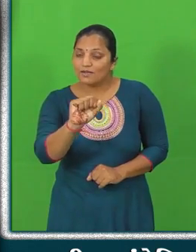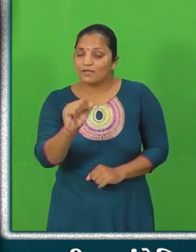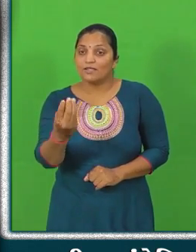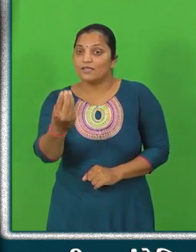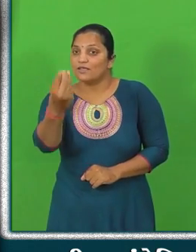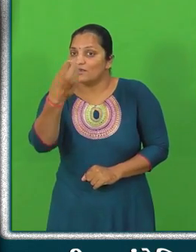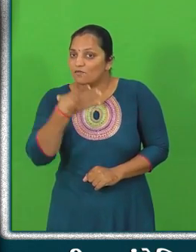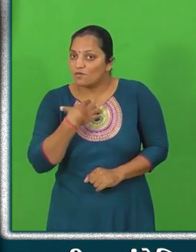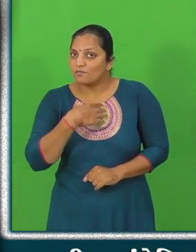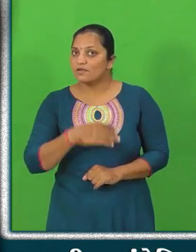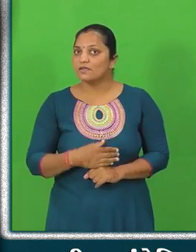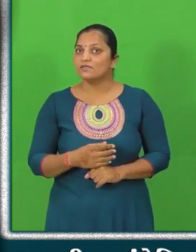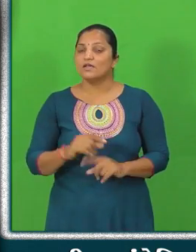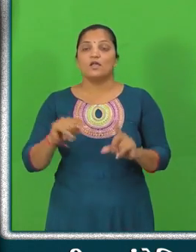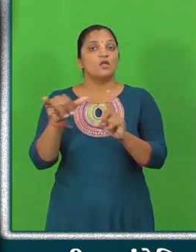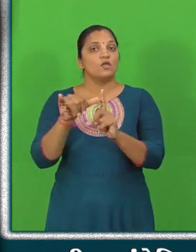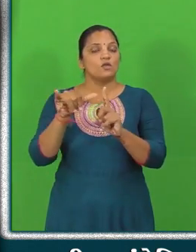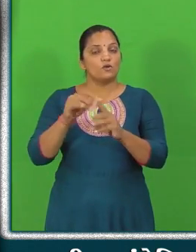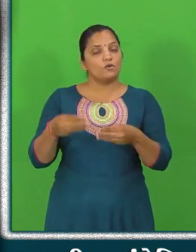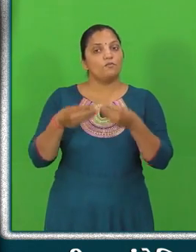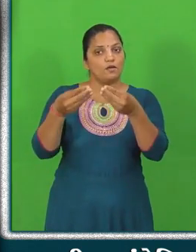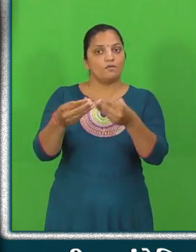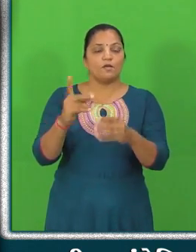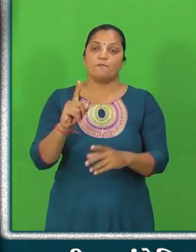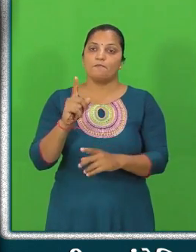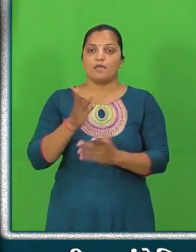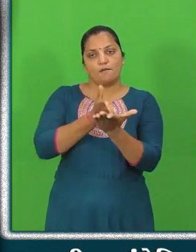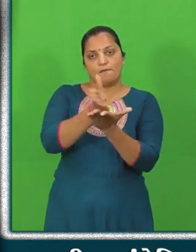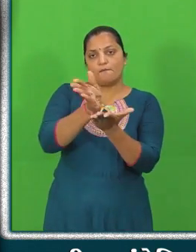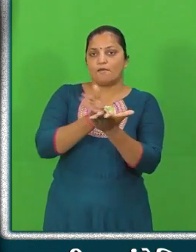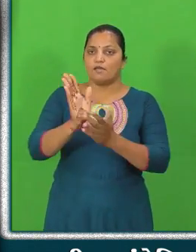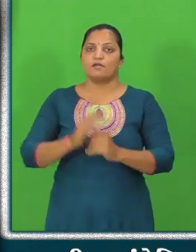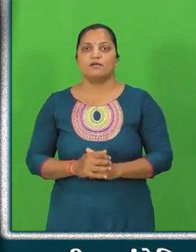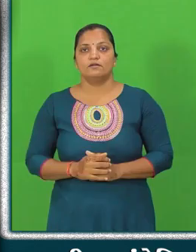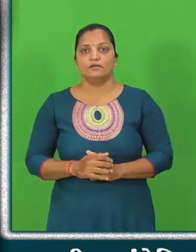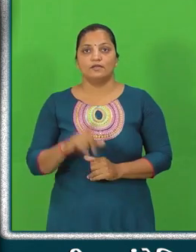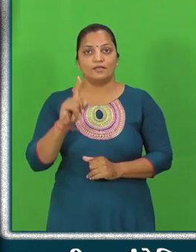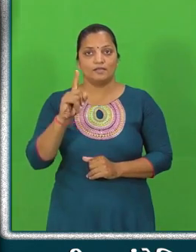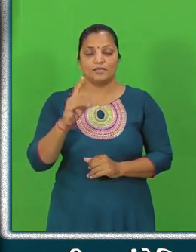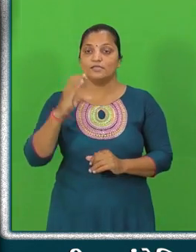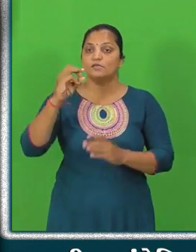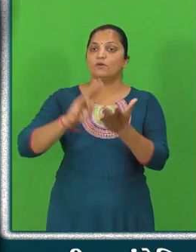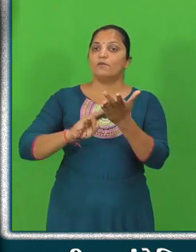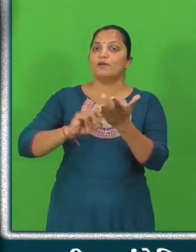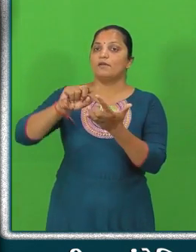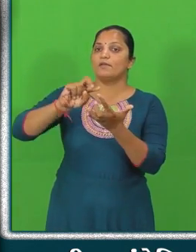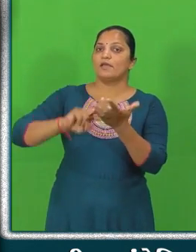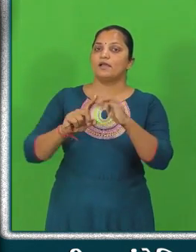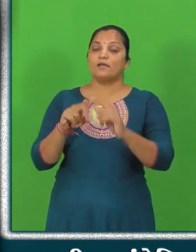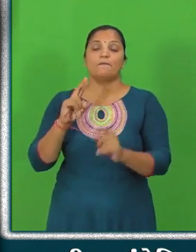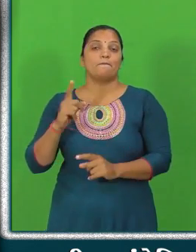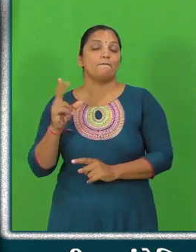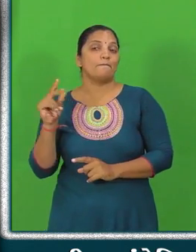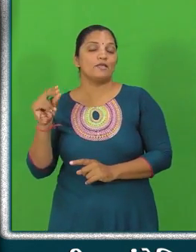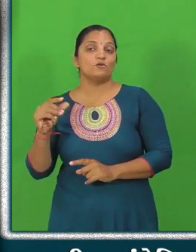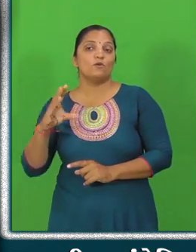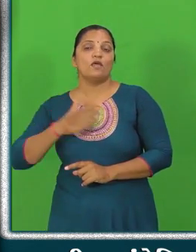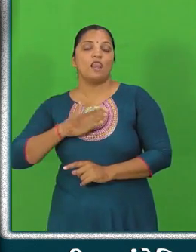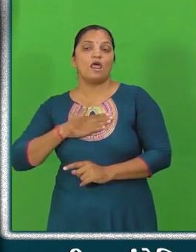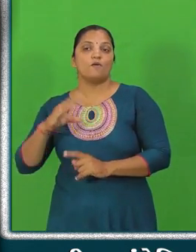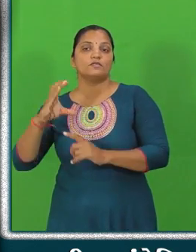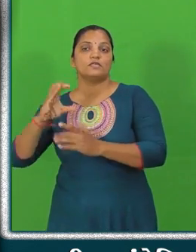તમારી જે માહિતી અમારા સુધી યુટ્યુબના માધ્યમથી આપવા માટેના બે મોડ છે, બે રસ્તા છે. એક કમેન્ટ છે અને બીજું લાઈવ ચેટ